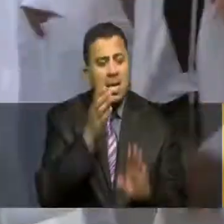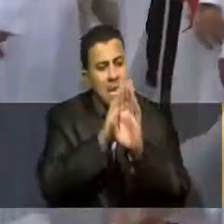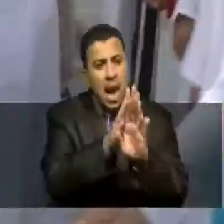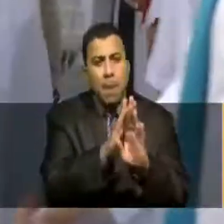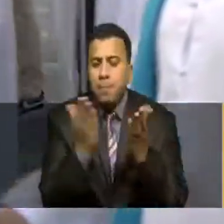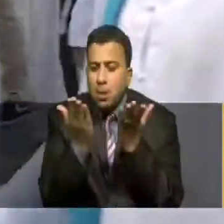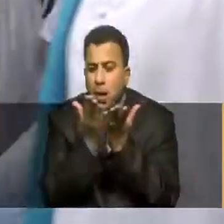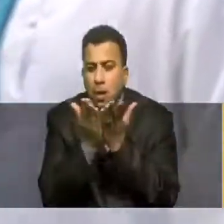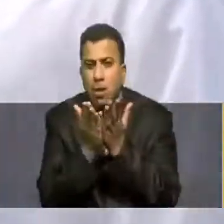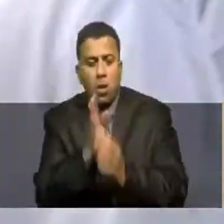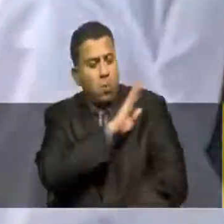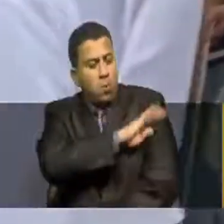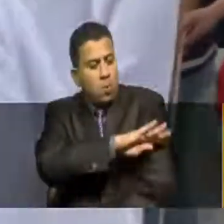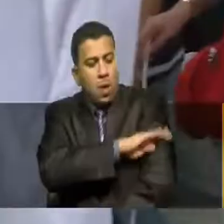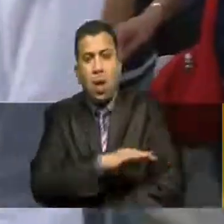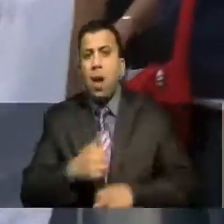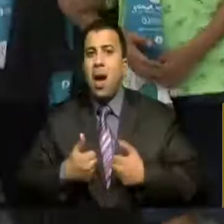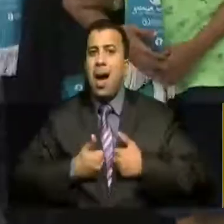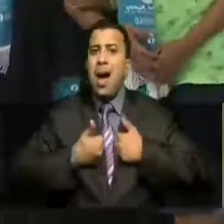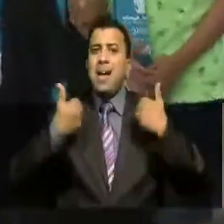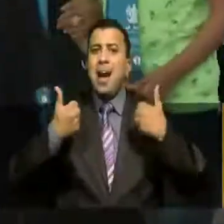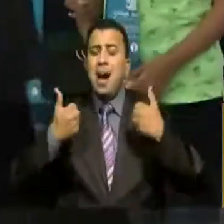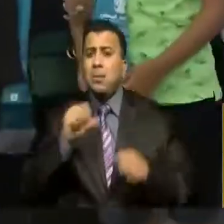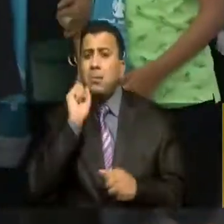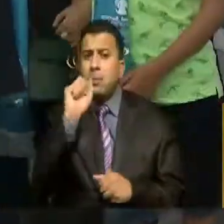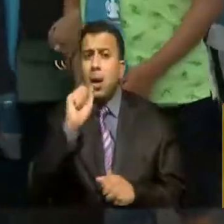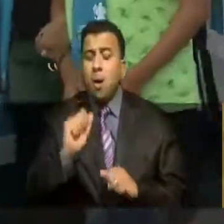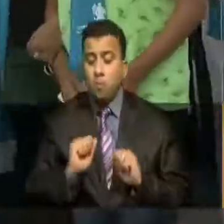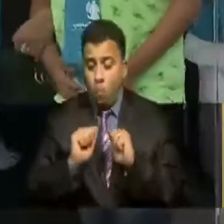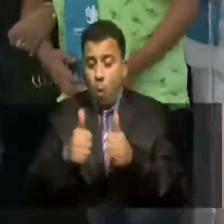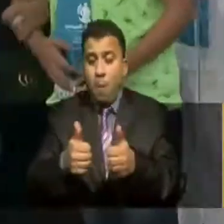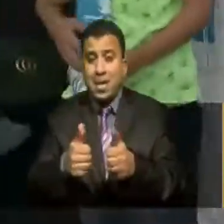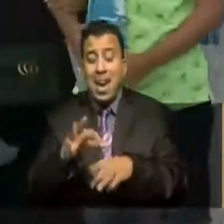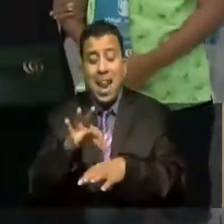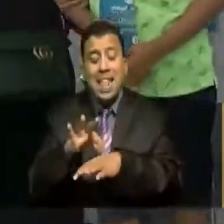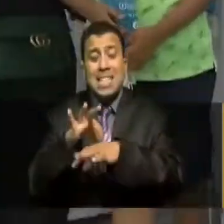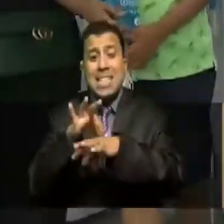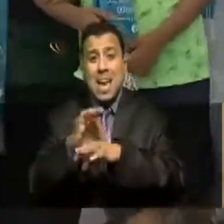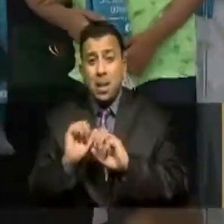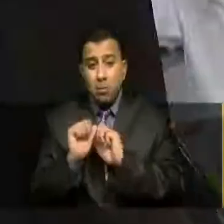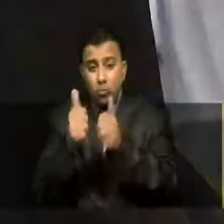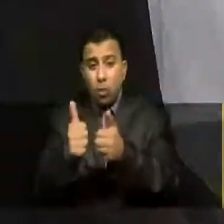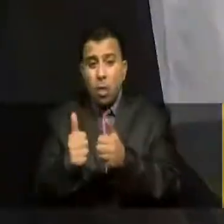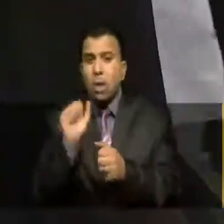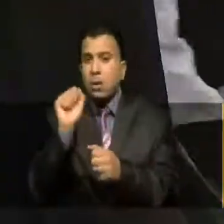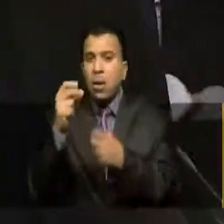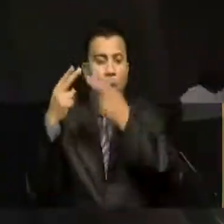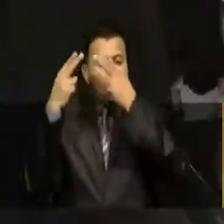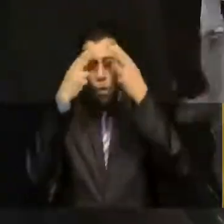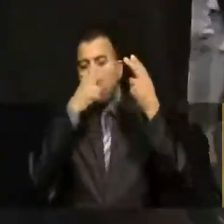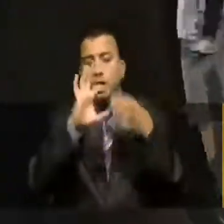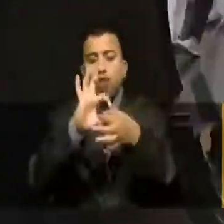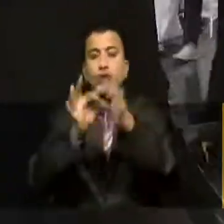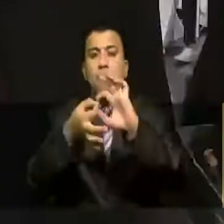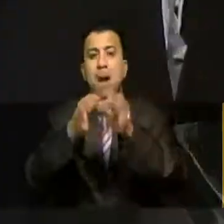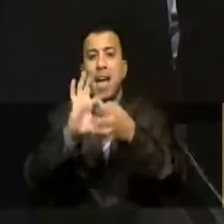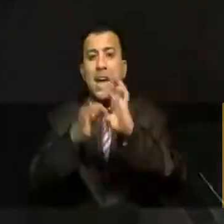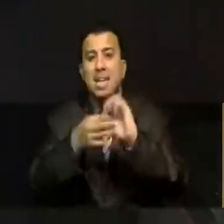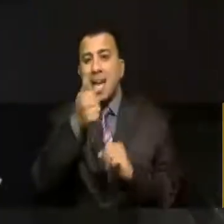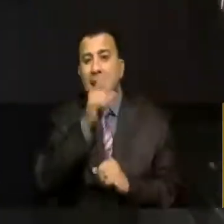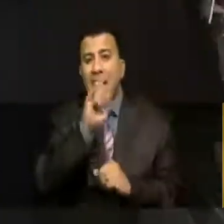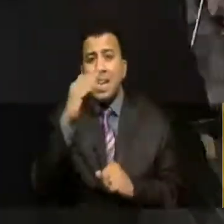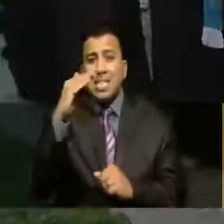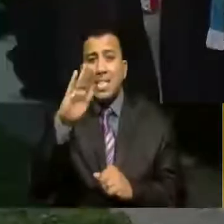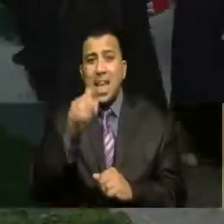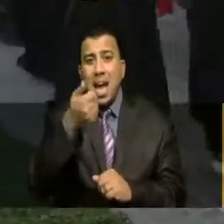الدراسي والوظيفي والحياتي. وتأتي هذه المبادرة الإنسانية في إطار رؤية جمعية الإحسان بضرورة